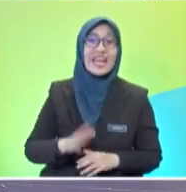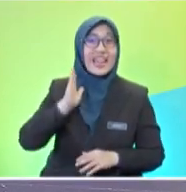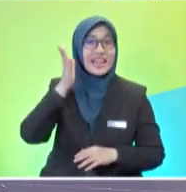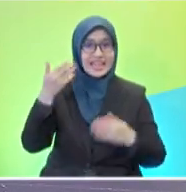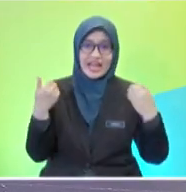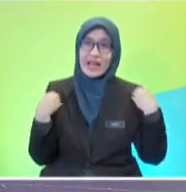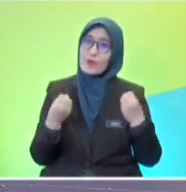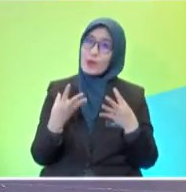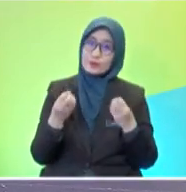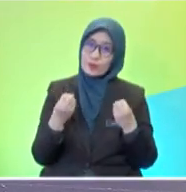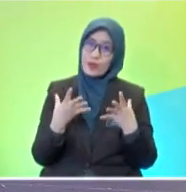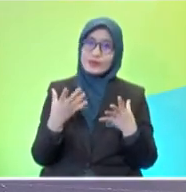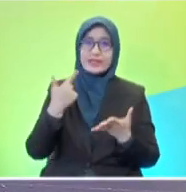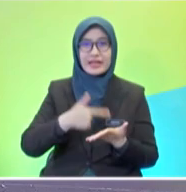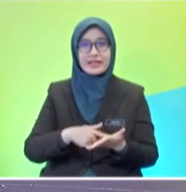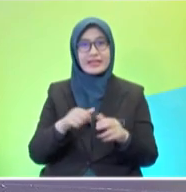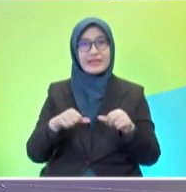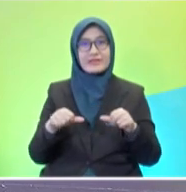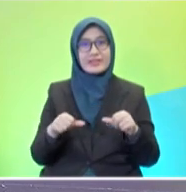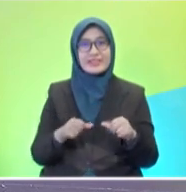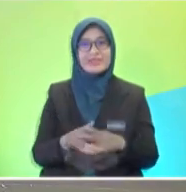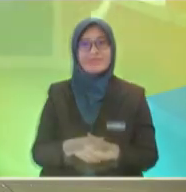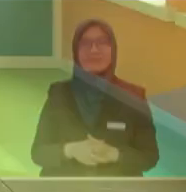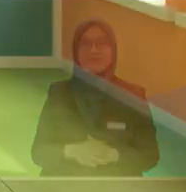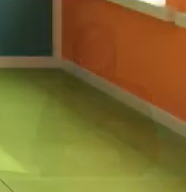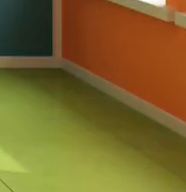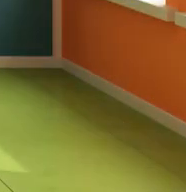terus menonton di Net TV